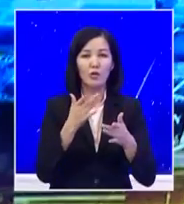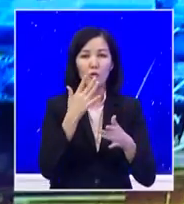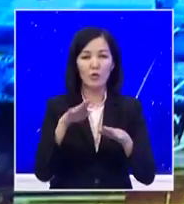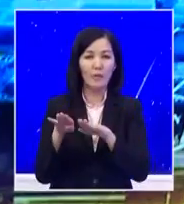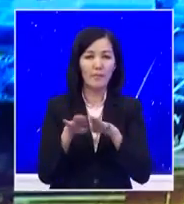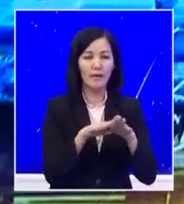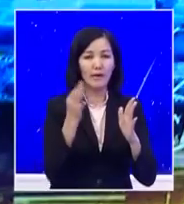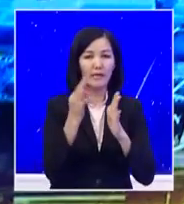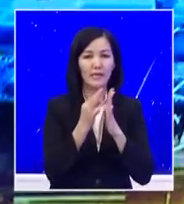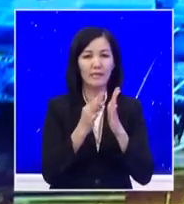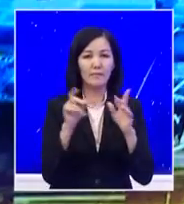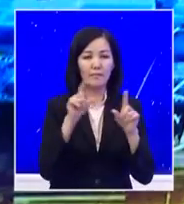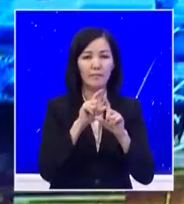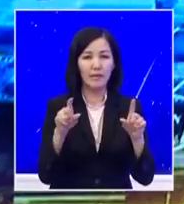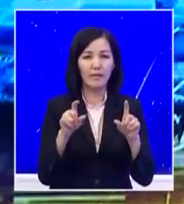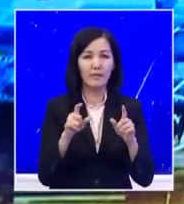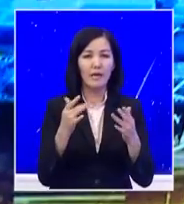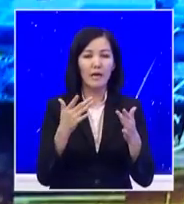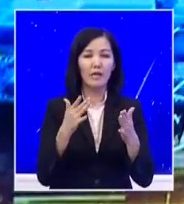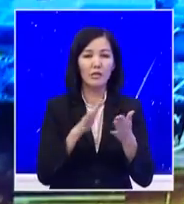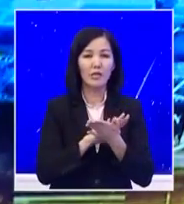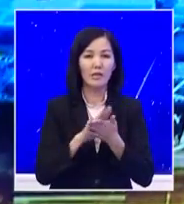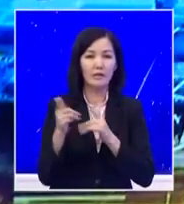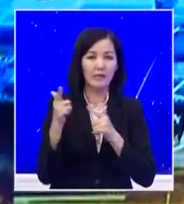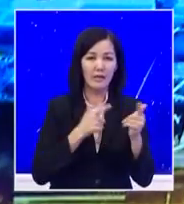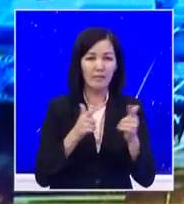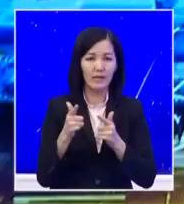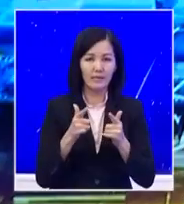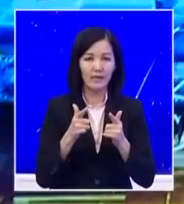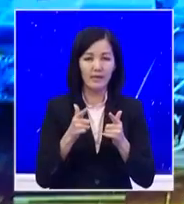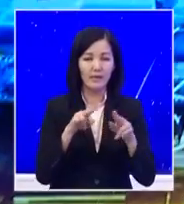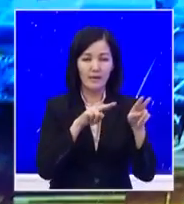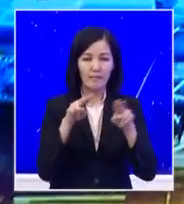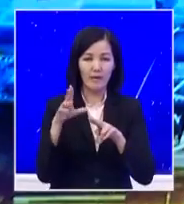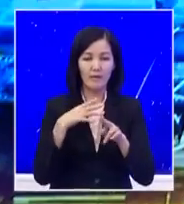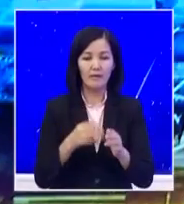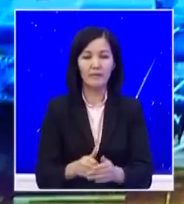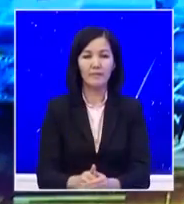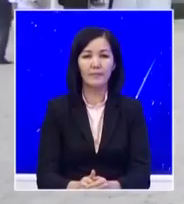бірыңғай тестілеу тапсыру мекемесі қаншалықты санитарлық эпидемиологиялық талапқа сай екенін бақылады.